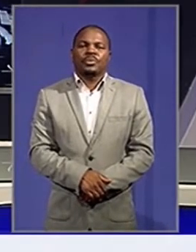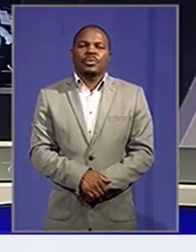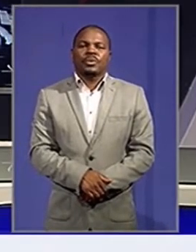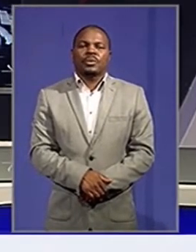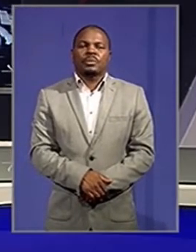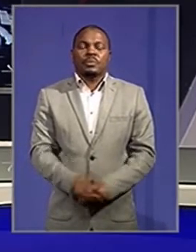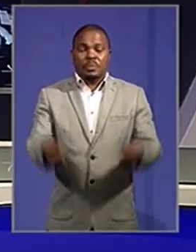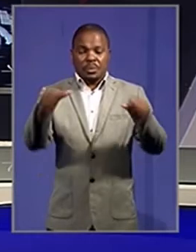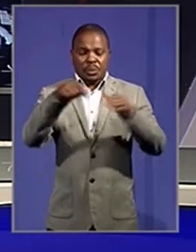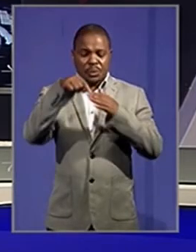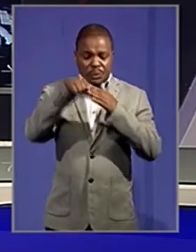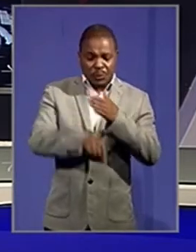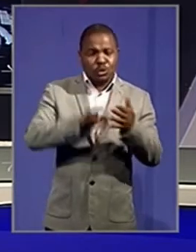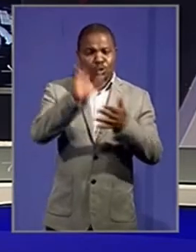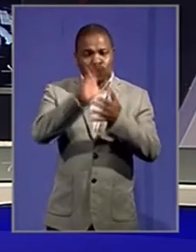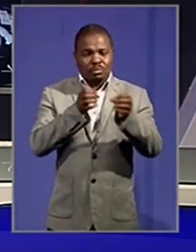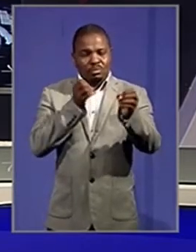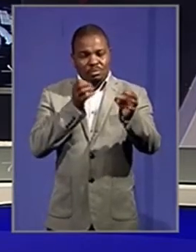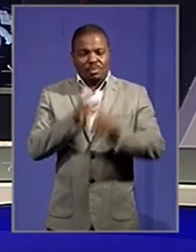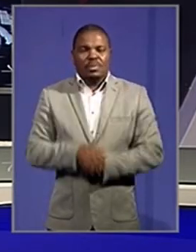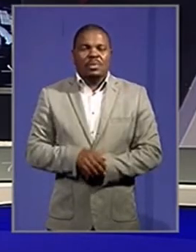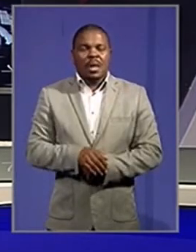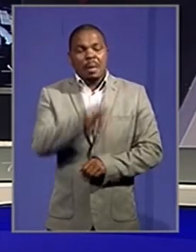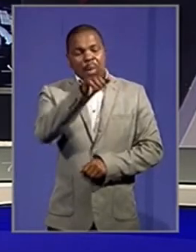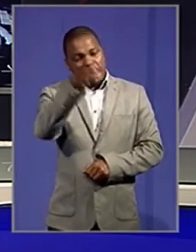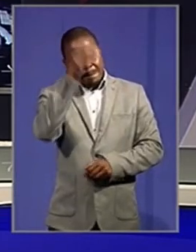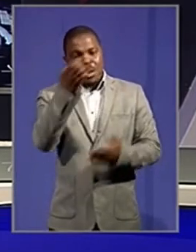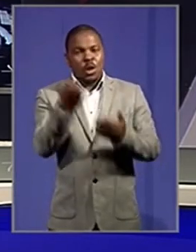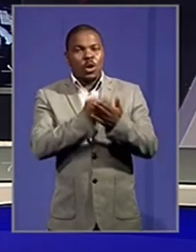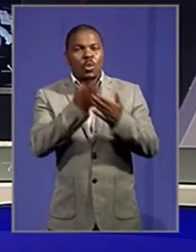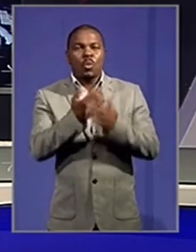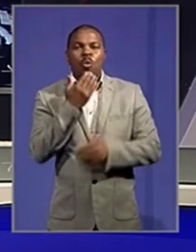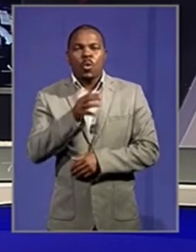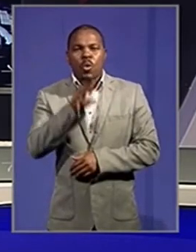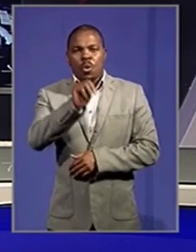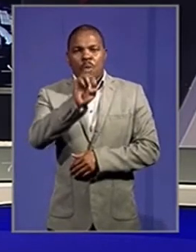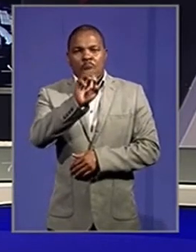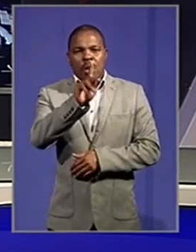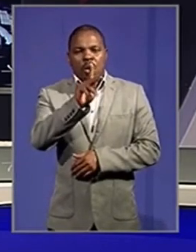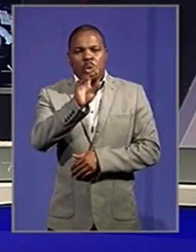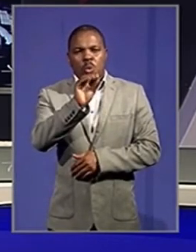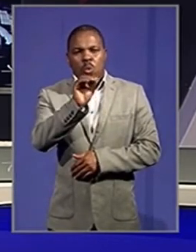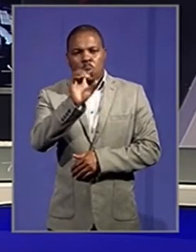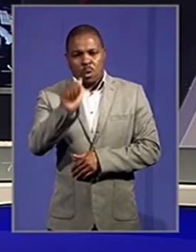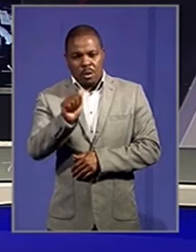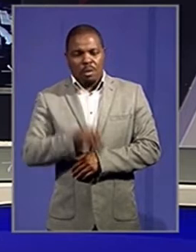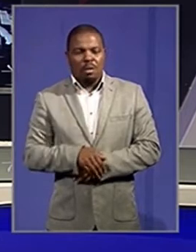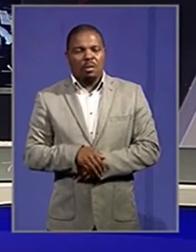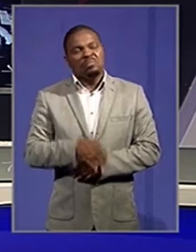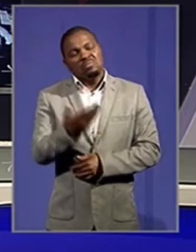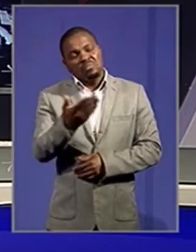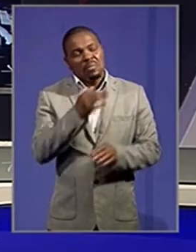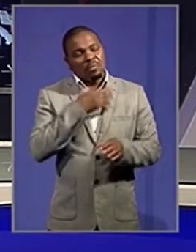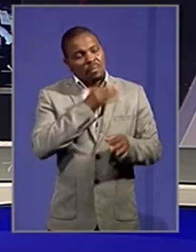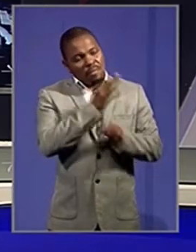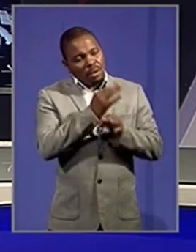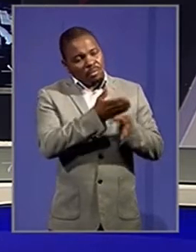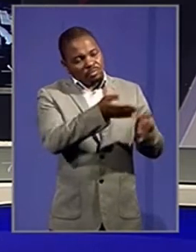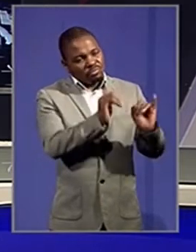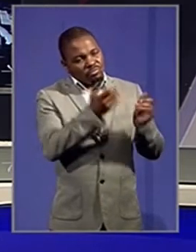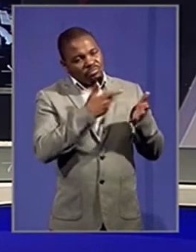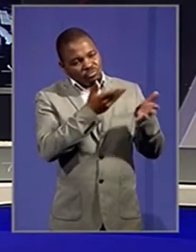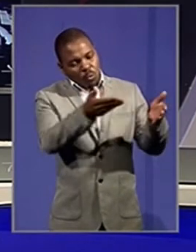Mme ho ntshetsa taba ena pele re buisana le setsebi tabeng tsa moruo e le monghadi Pule Moekoa. Ntate Pule, re a amela ditabeng tsa Sesotho.